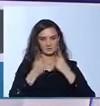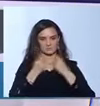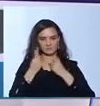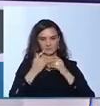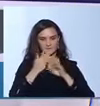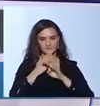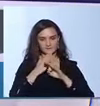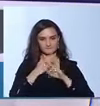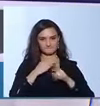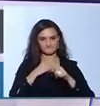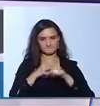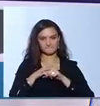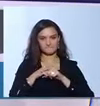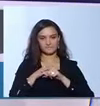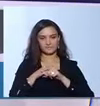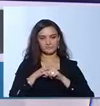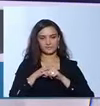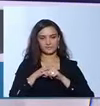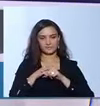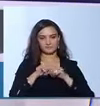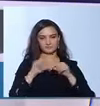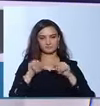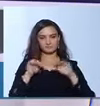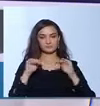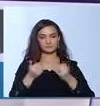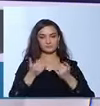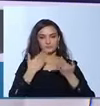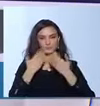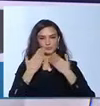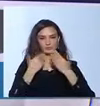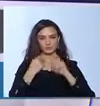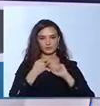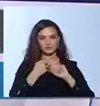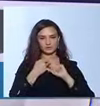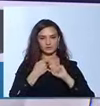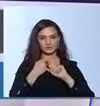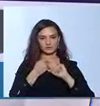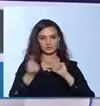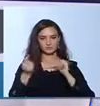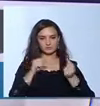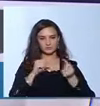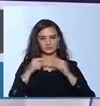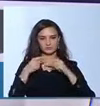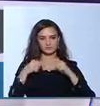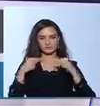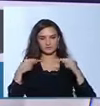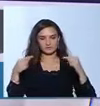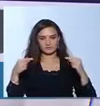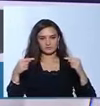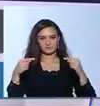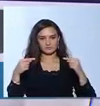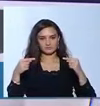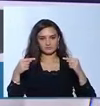ინფორმირებულობა აქვს ადგილი, ასე ვთქვათ, და ნაკლები კომუნიკაცია დისციპლინებს შორის, ანუ სხვადასხვა